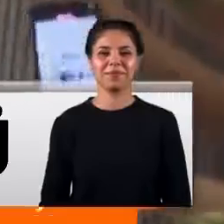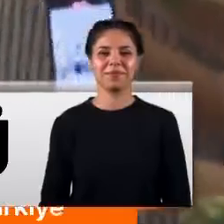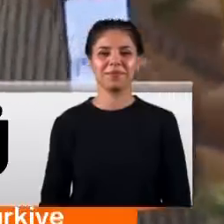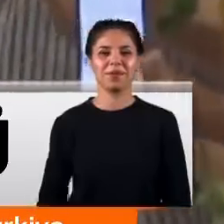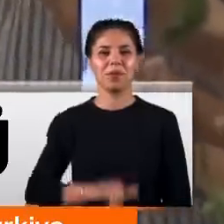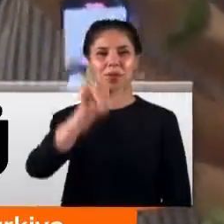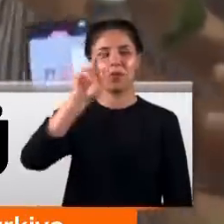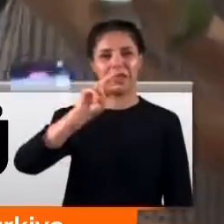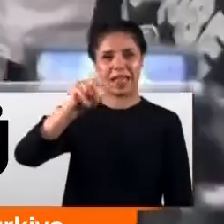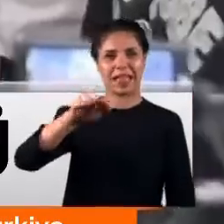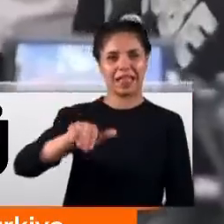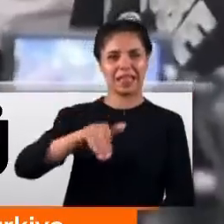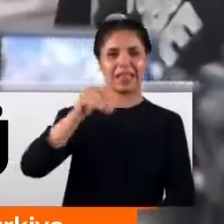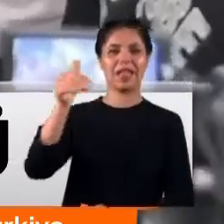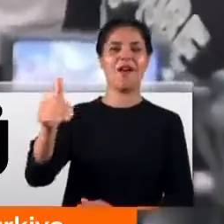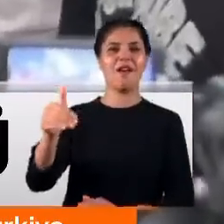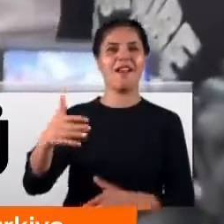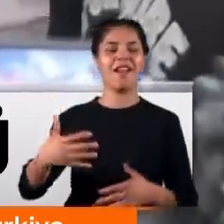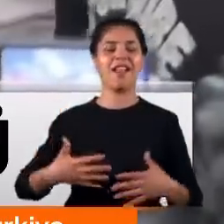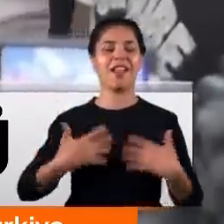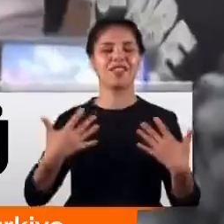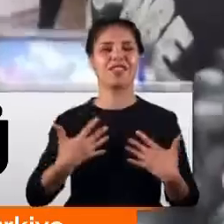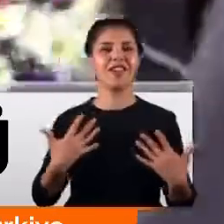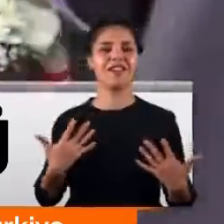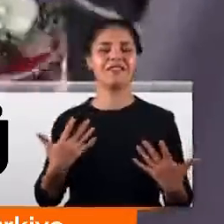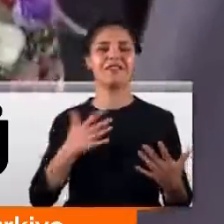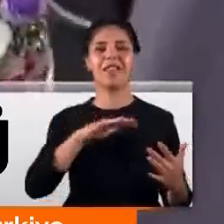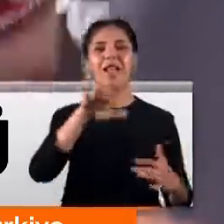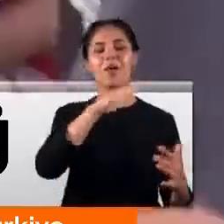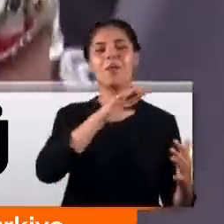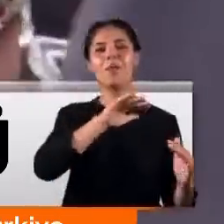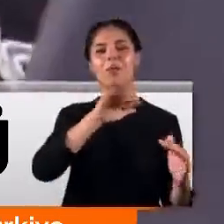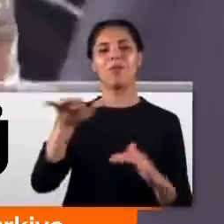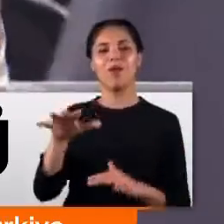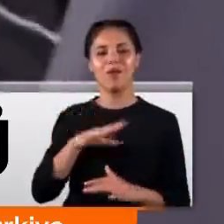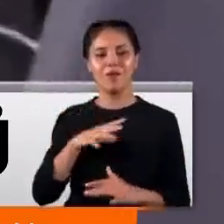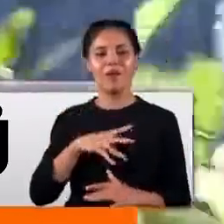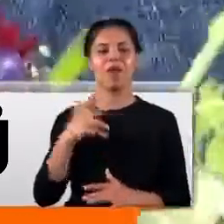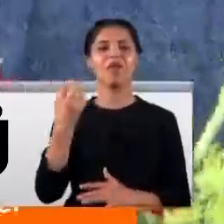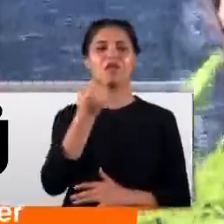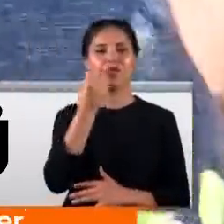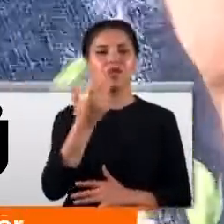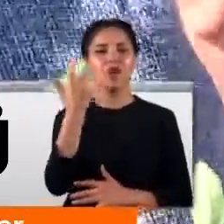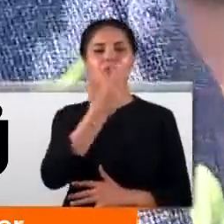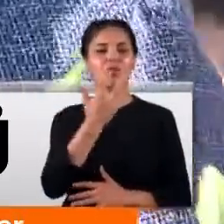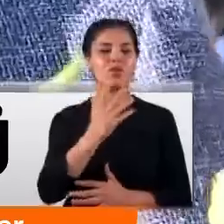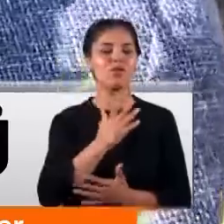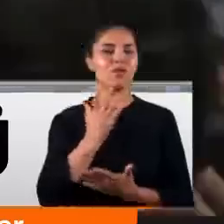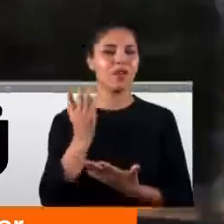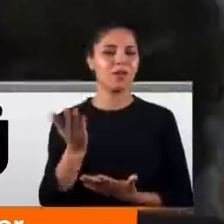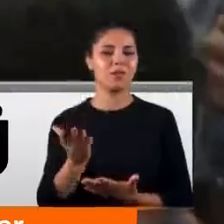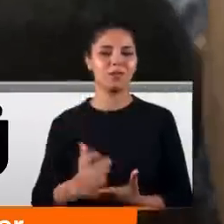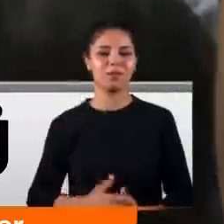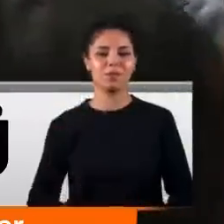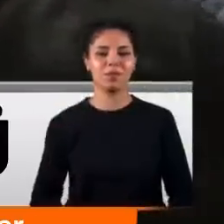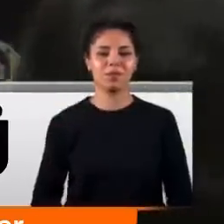uçaktan İner inmez Adeta sevgi serin'e boğuldu çiçeklerle ve müzikle karşılandı karşılayan karşılanan herkes